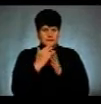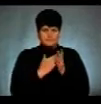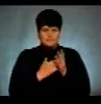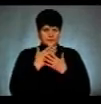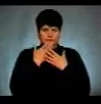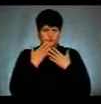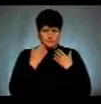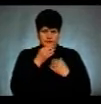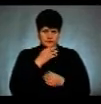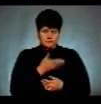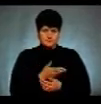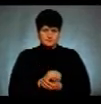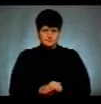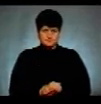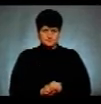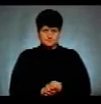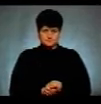задурно.